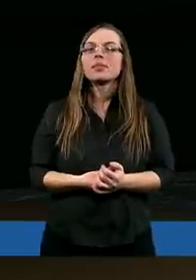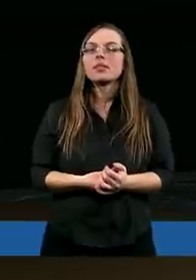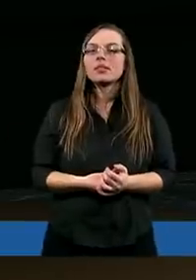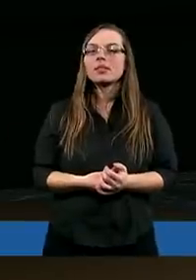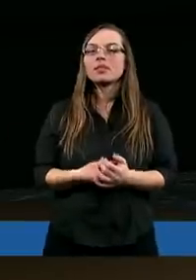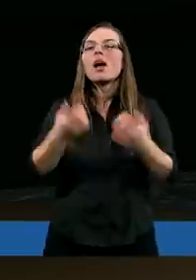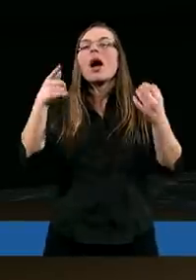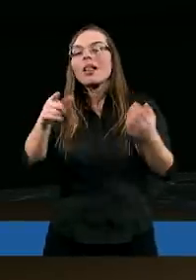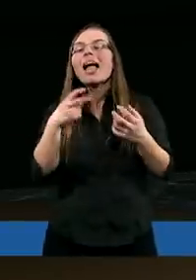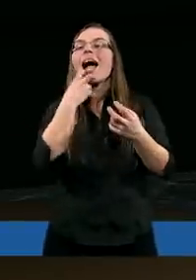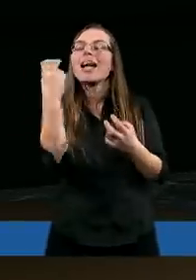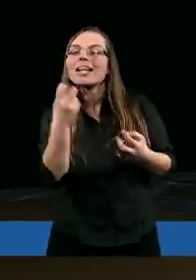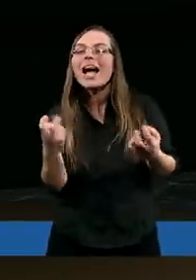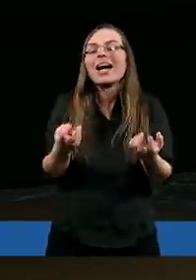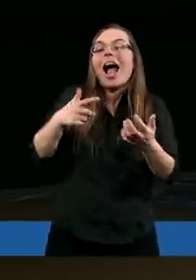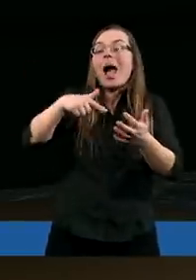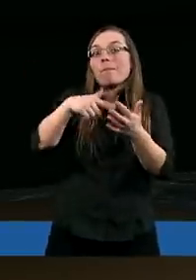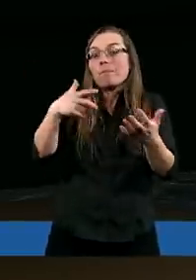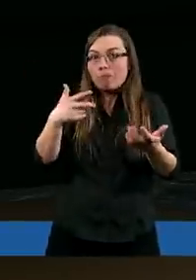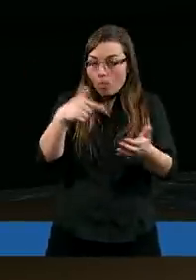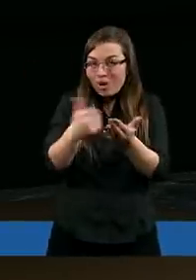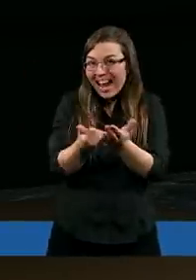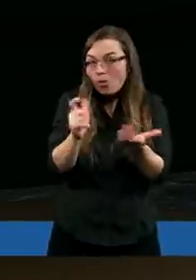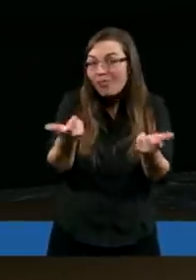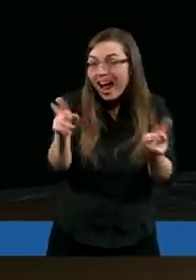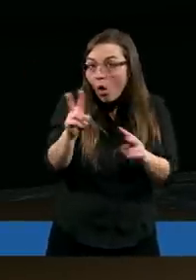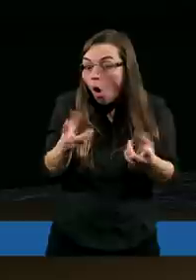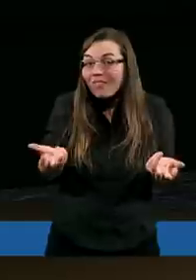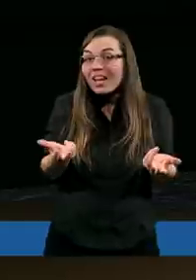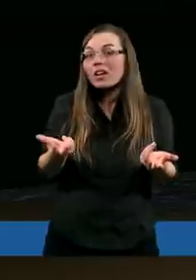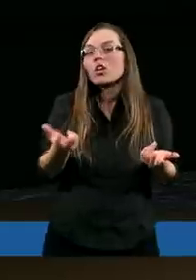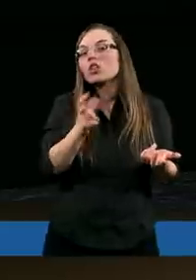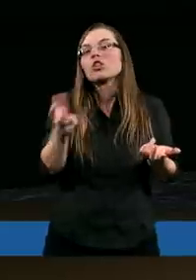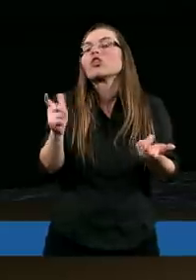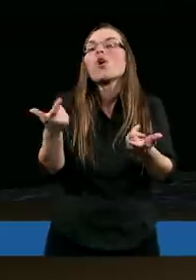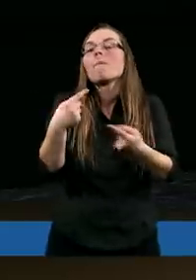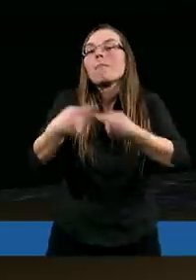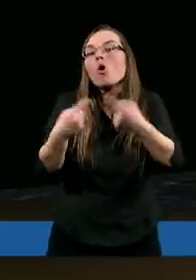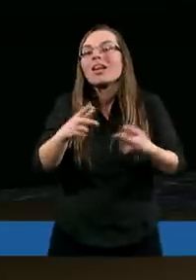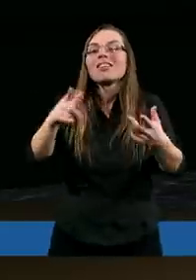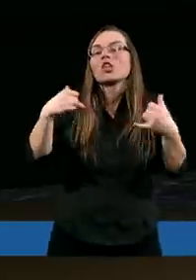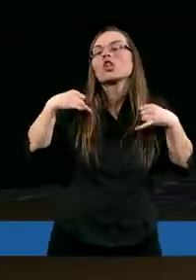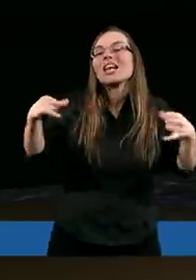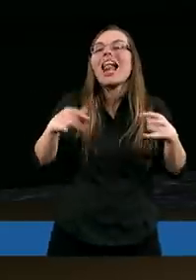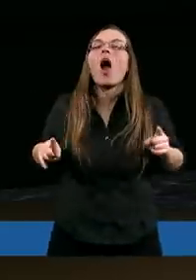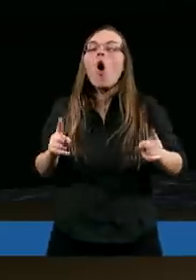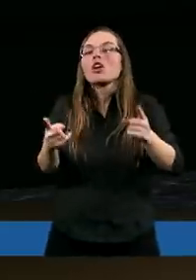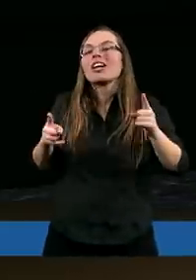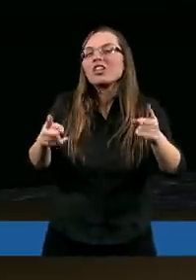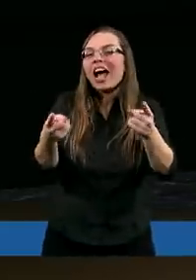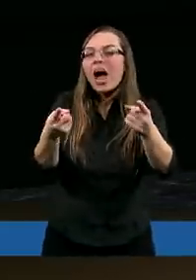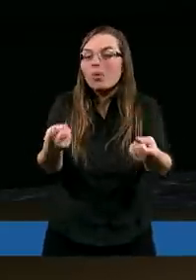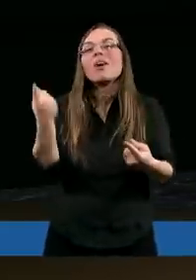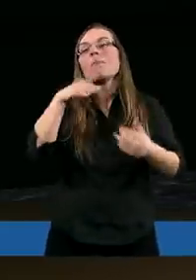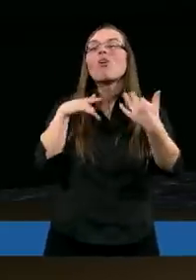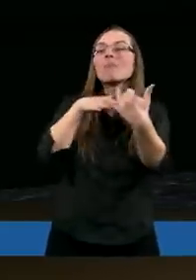Moc, energia postanowiła cokolwiek? A więc popatrzmy, jak silne oddziaływanie i pod